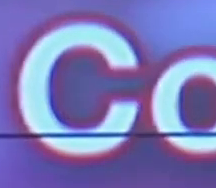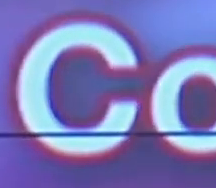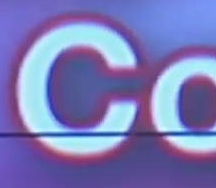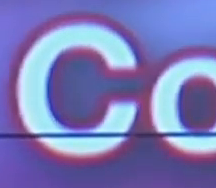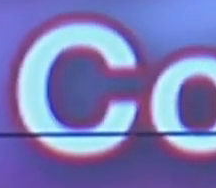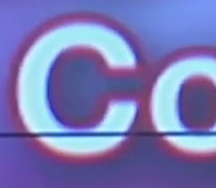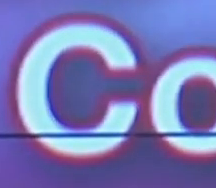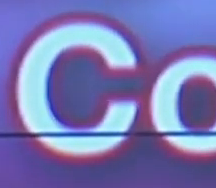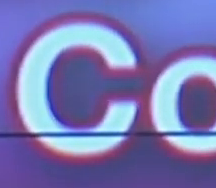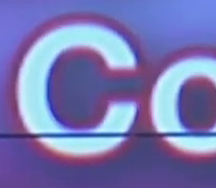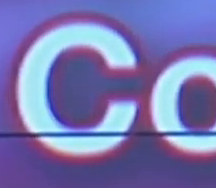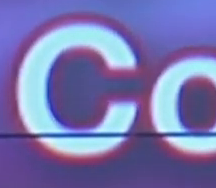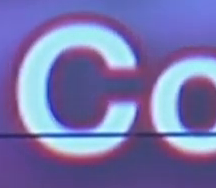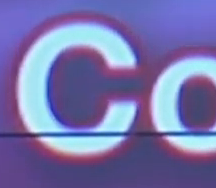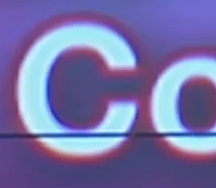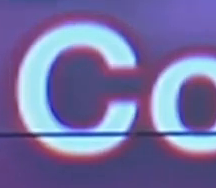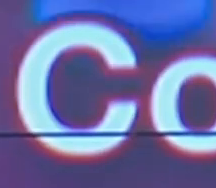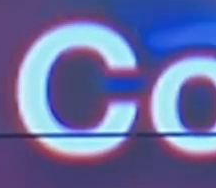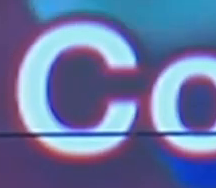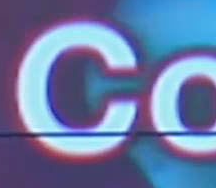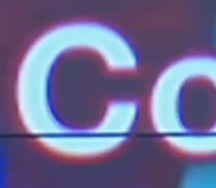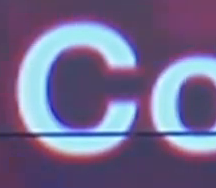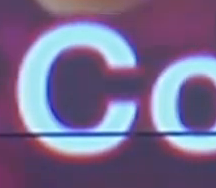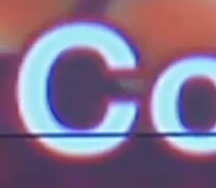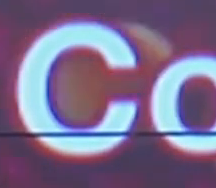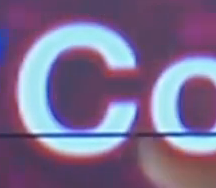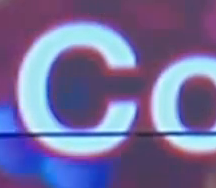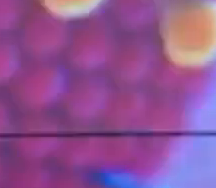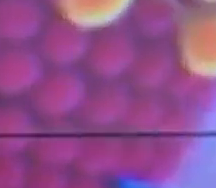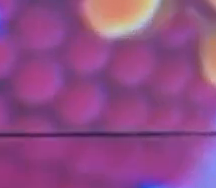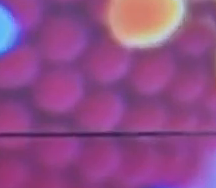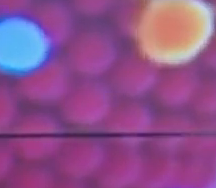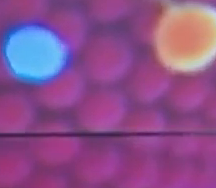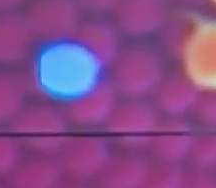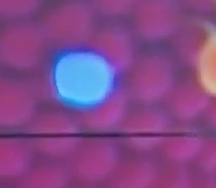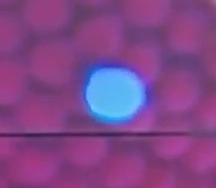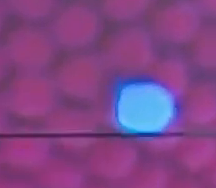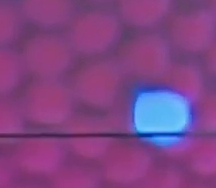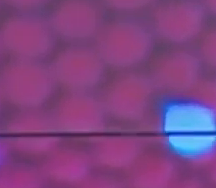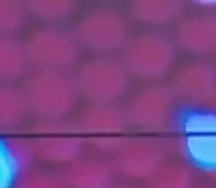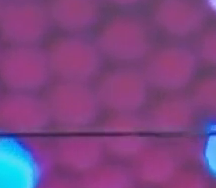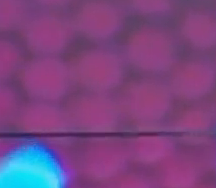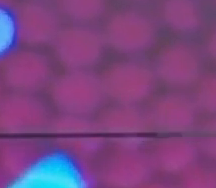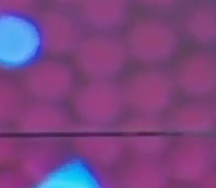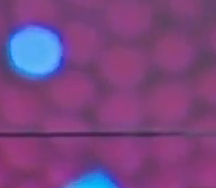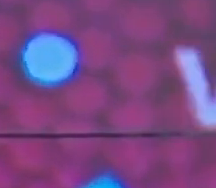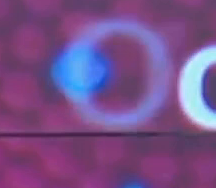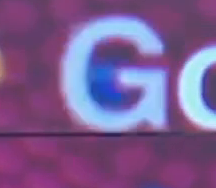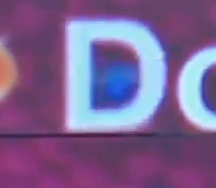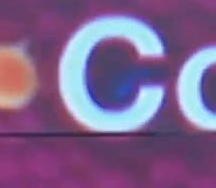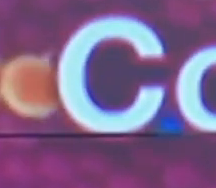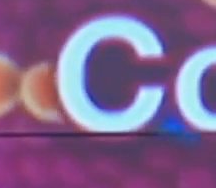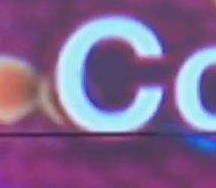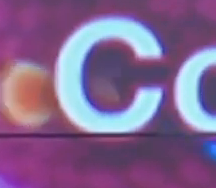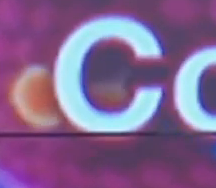29، إذا اليوم 39 حالة. للأسف حالة الوفاة متاع السيدة البارح اللي مشات اون يورجونس